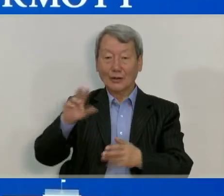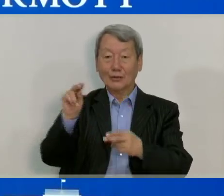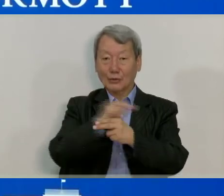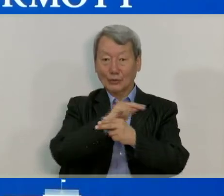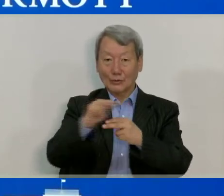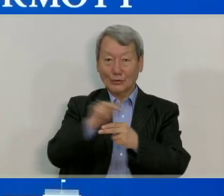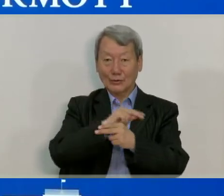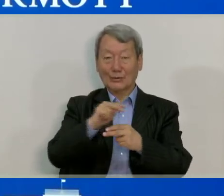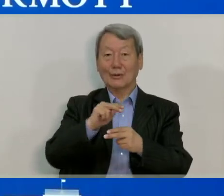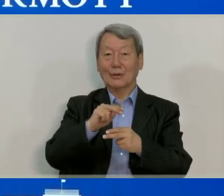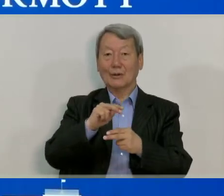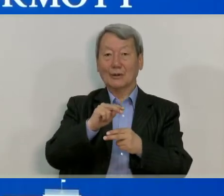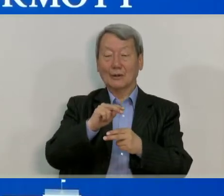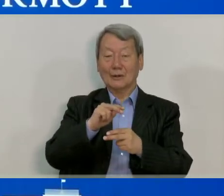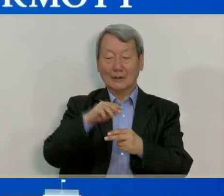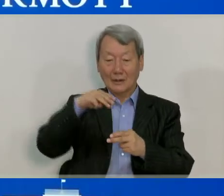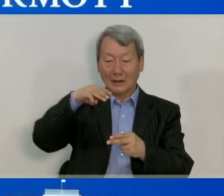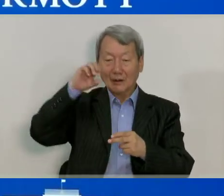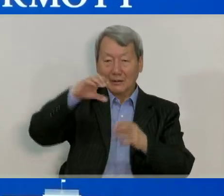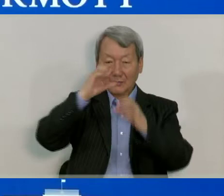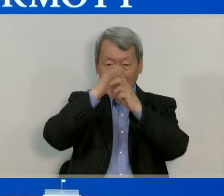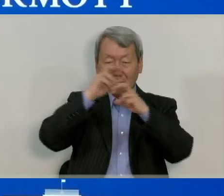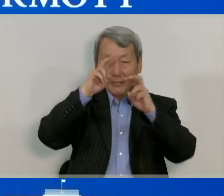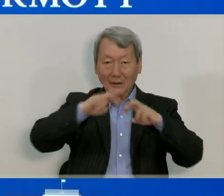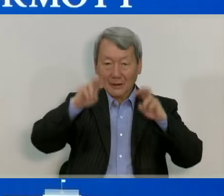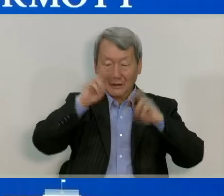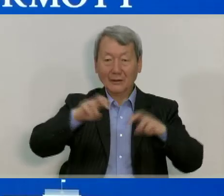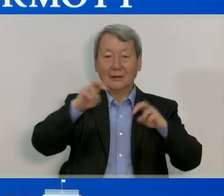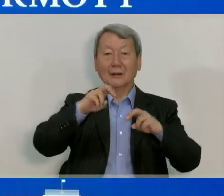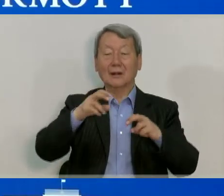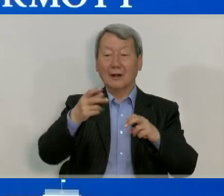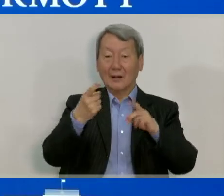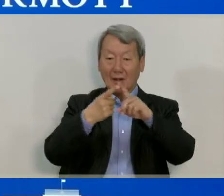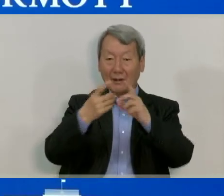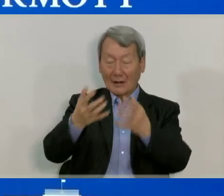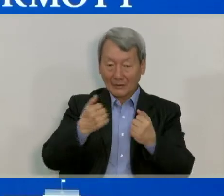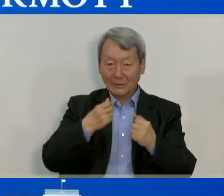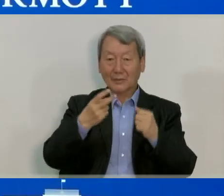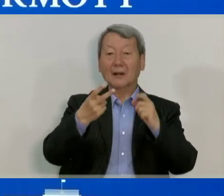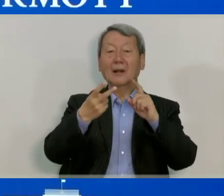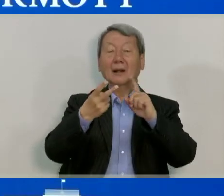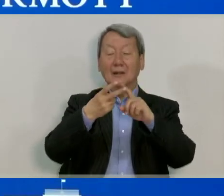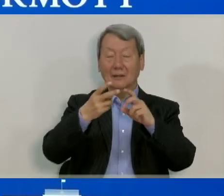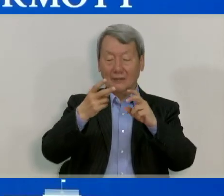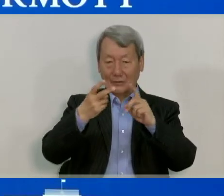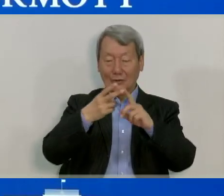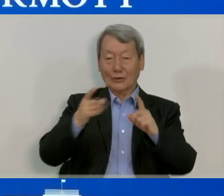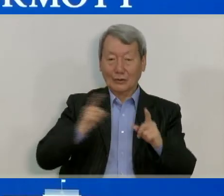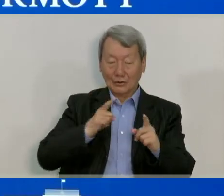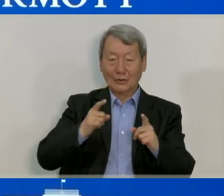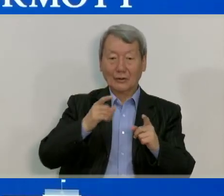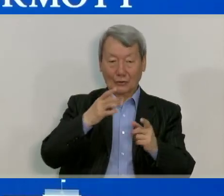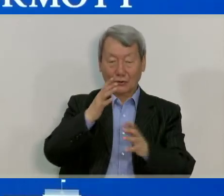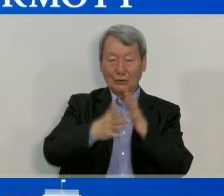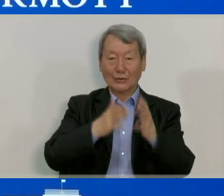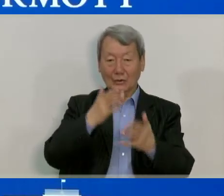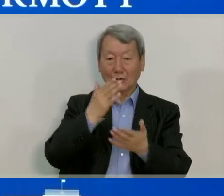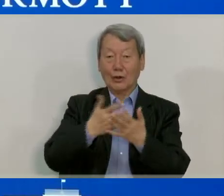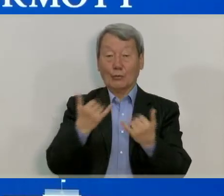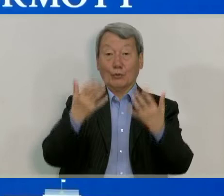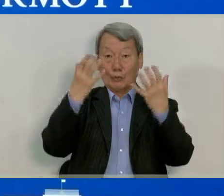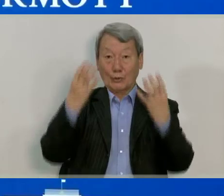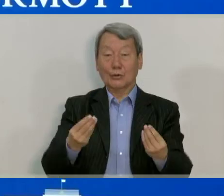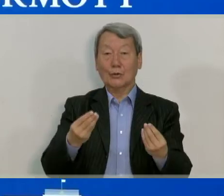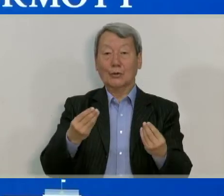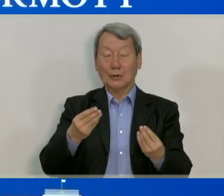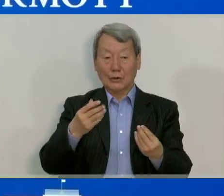дарыланып, тестирлерден өтүп, тастыкталып, айыгып биткенин айыгып чыгып, бүгүн кайткандар бар. Бүгүнкү күндө